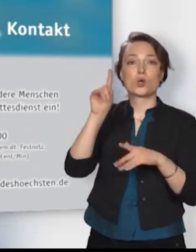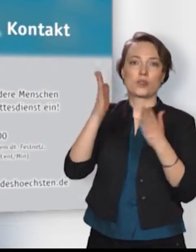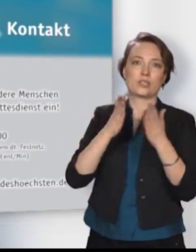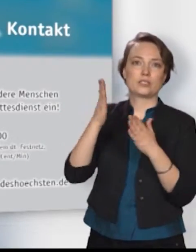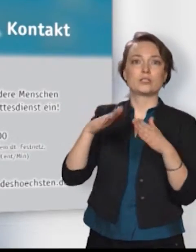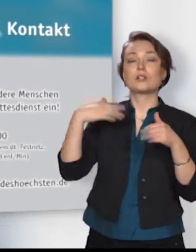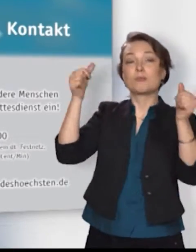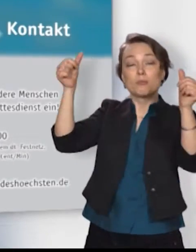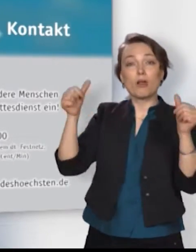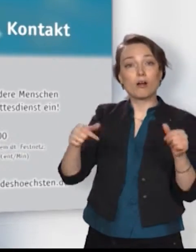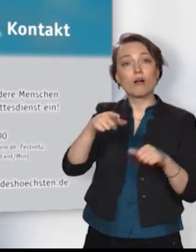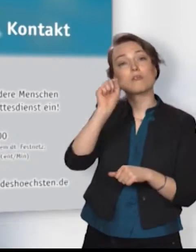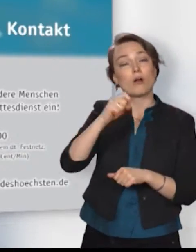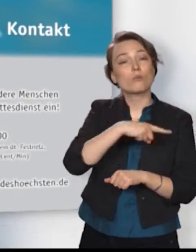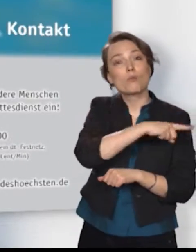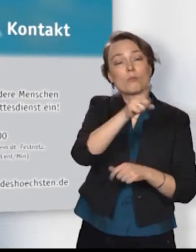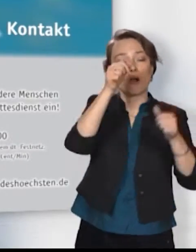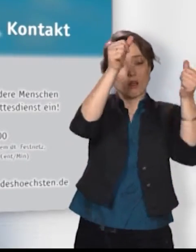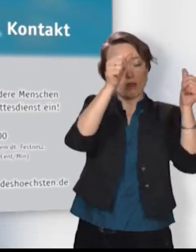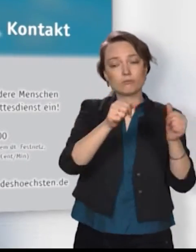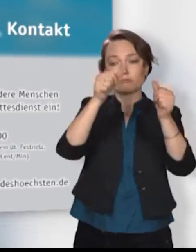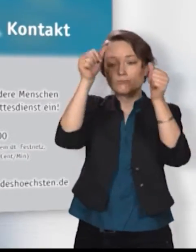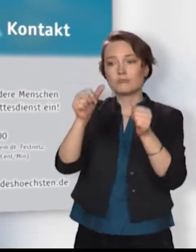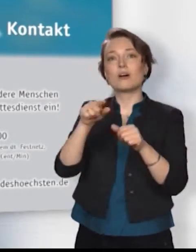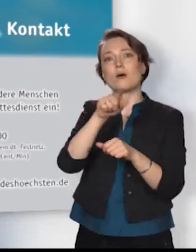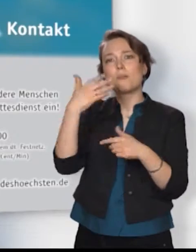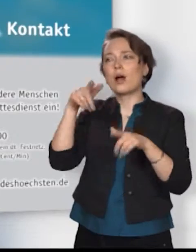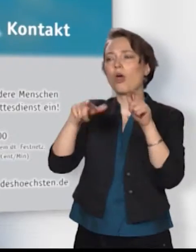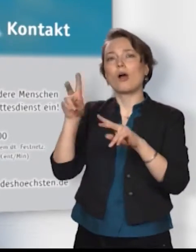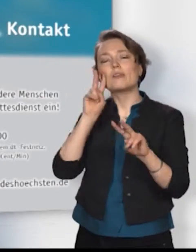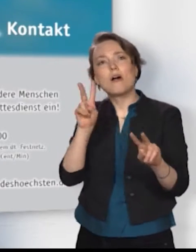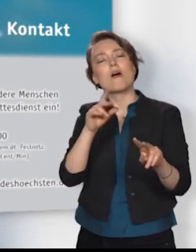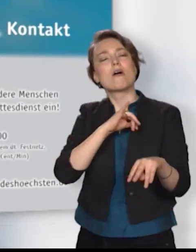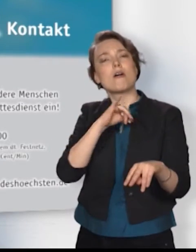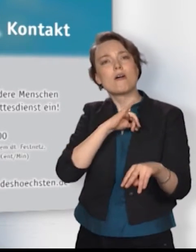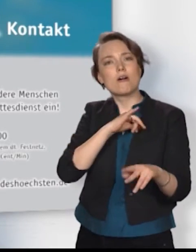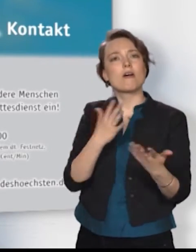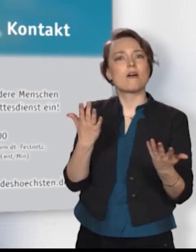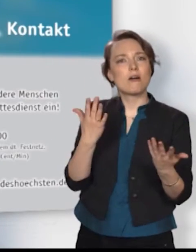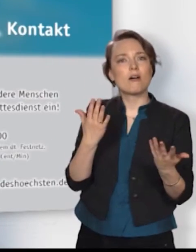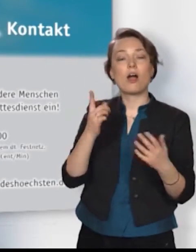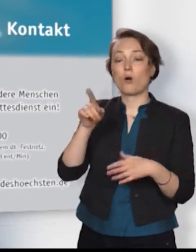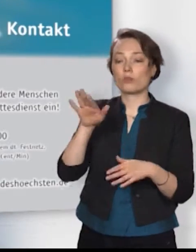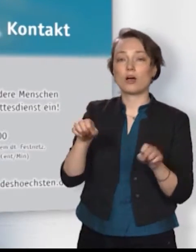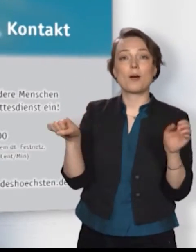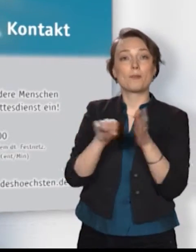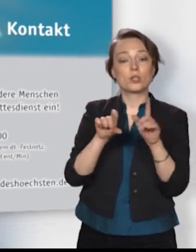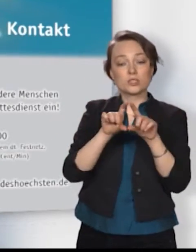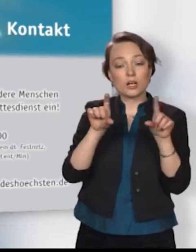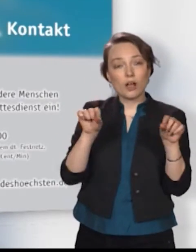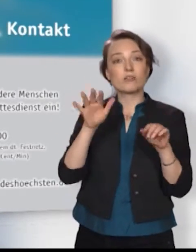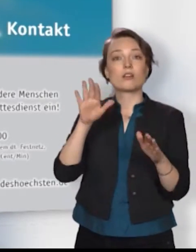aufhängen können, um noch mehr Menschen darauf aufmerksam zu machen. Wir haben Postkarten und Aufkleber für Sie und es gibt eine